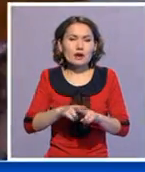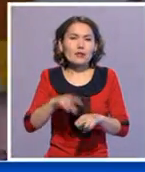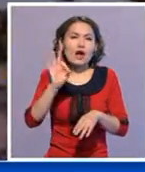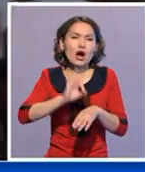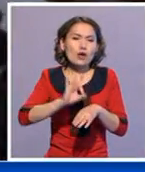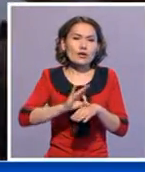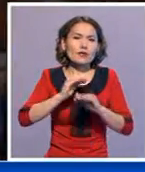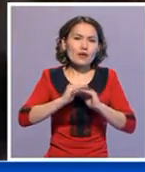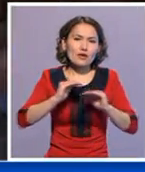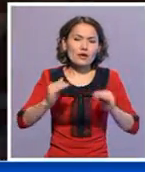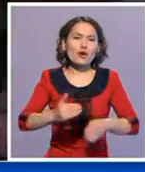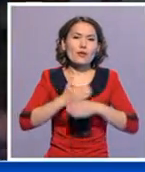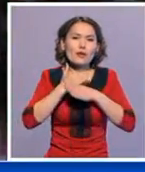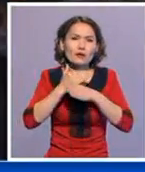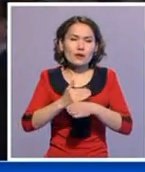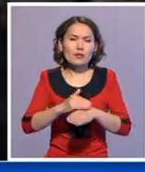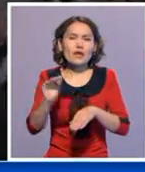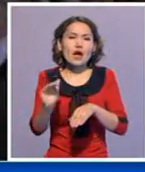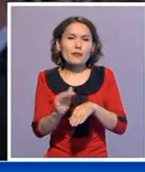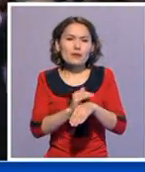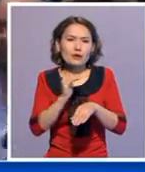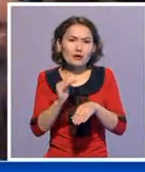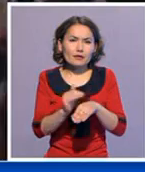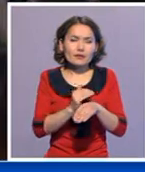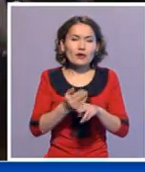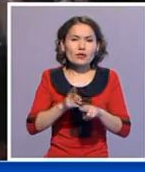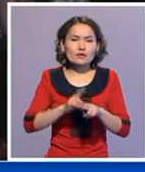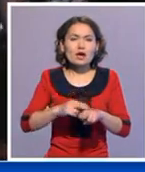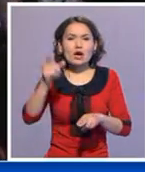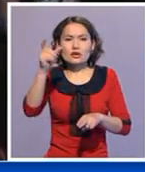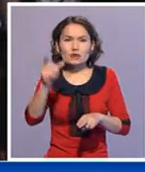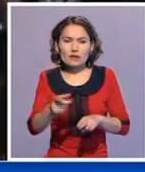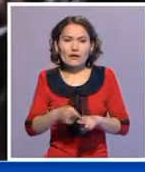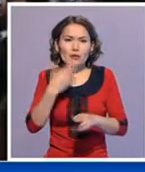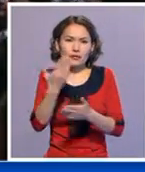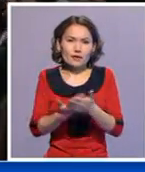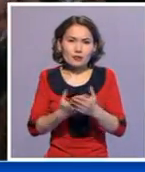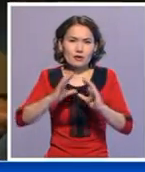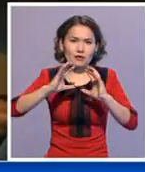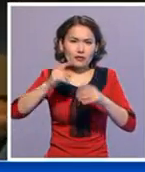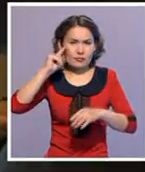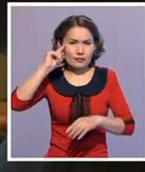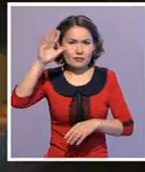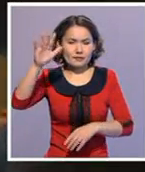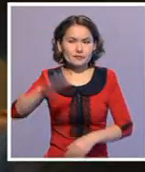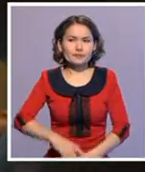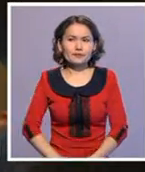шалдыққан балаларға көмек көрсететін мейірімді періште бейкоммерциялық қордың негізін салушы ретінде өте танымал болған.